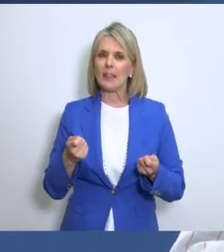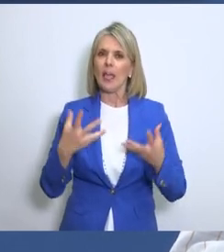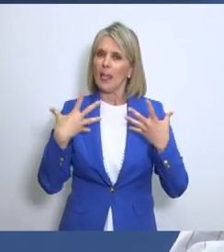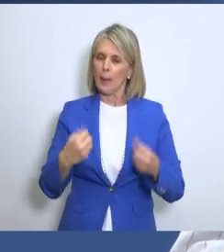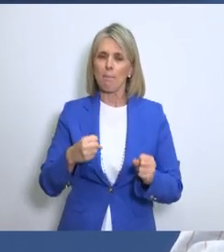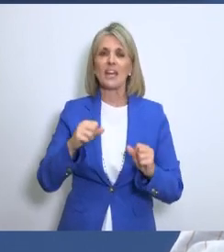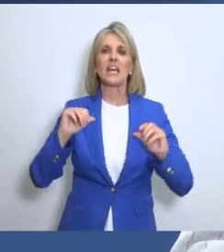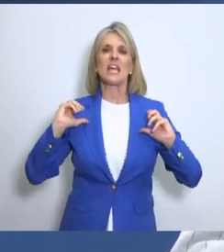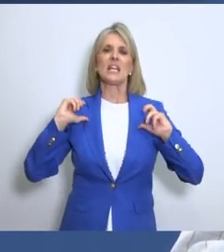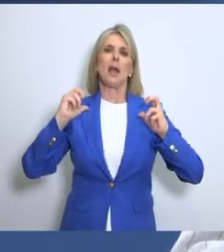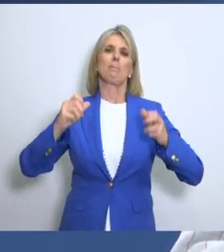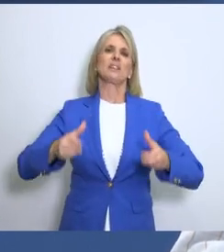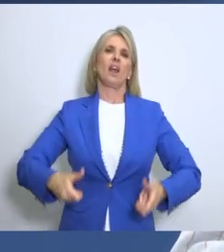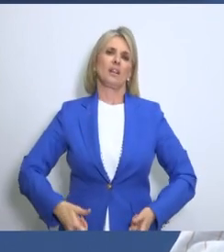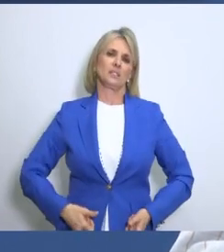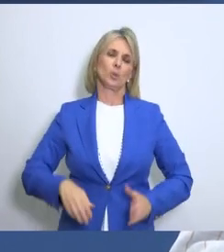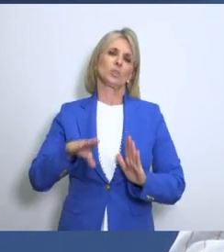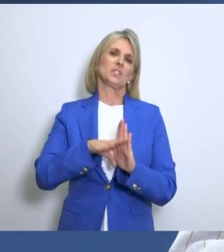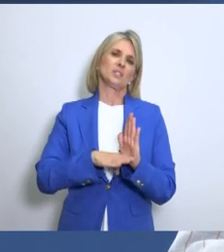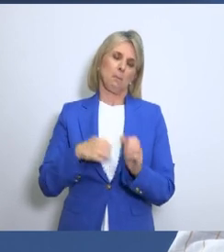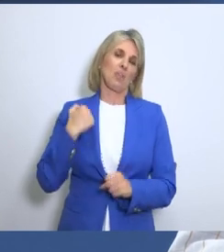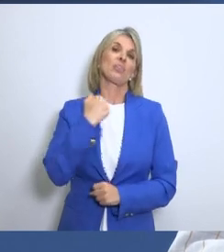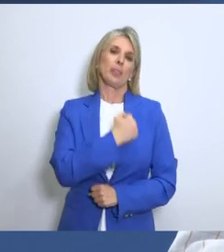σύστημα γενικότερα.